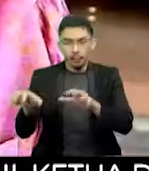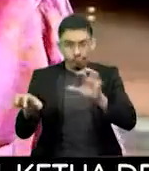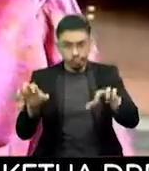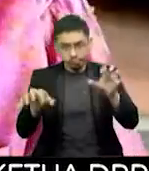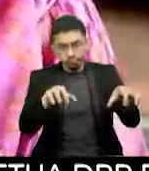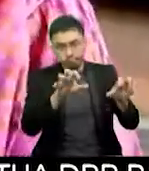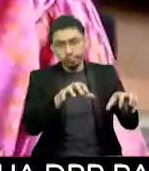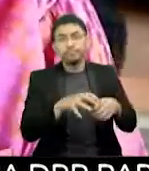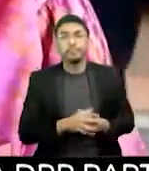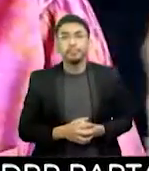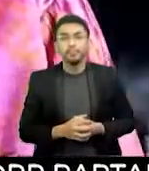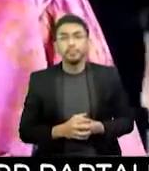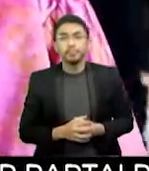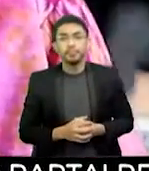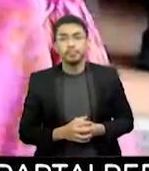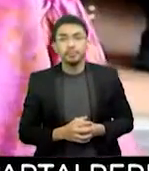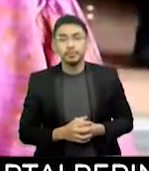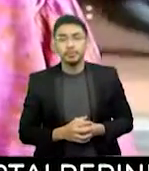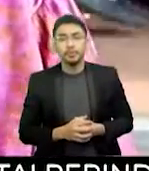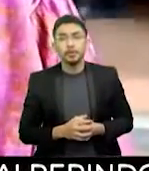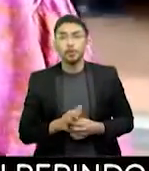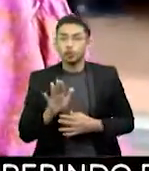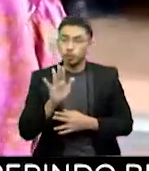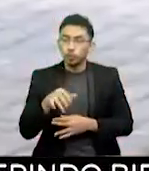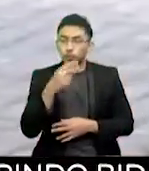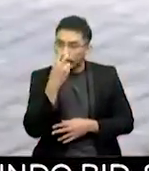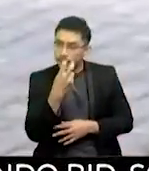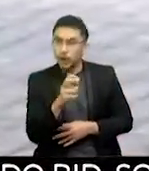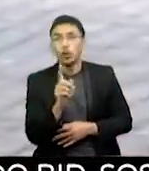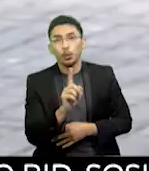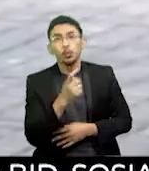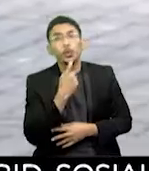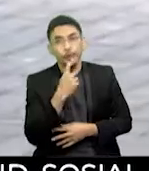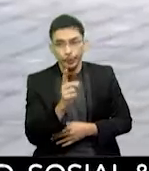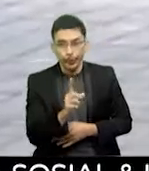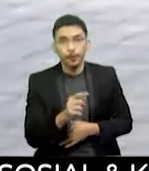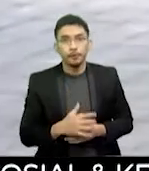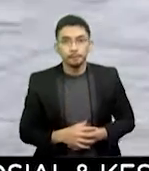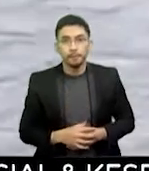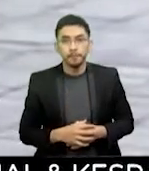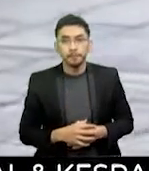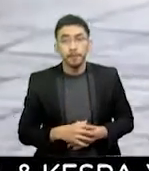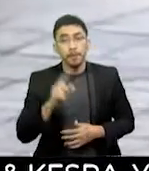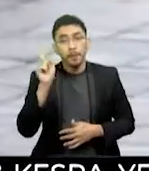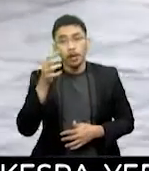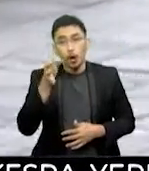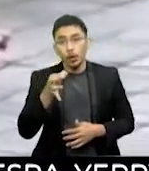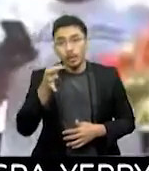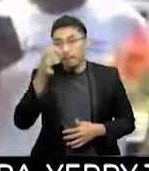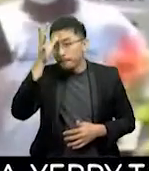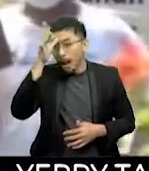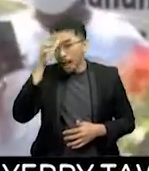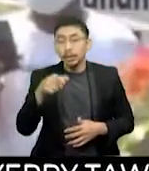digunakan berapa saja sekaligus kita mau lihat dicoba. Pemprov Bali juga memastikan kesiapan Bali menerima